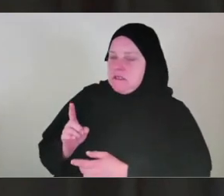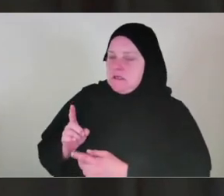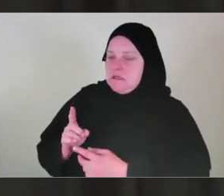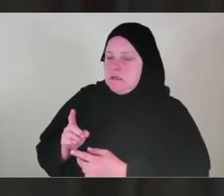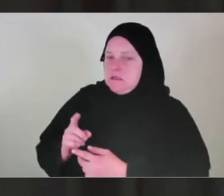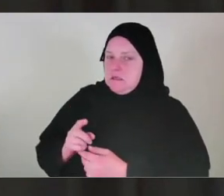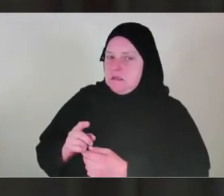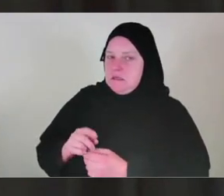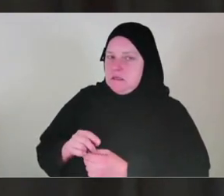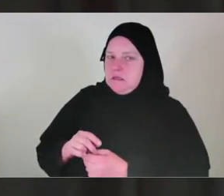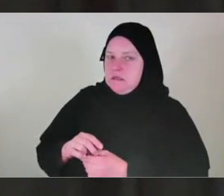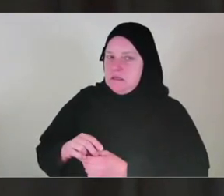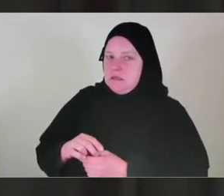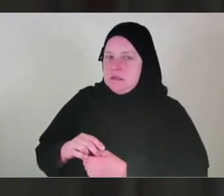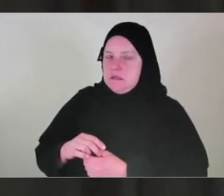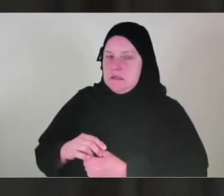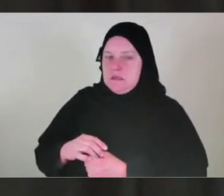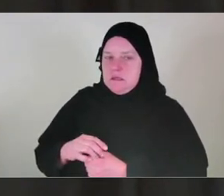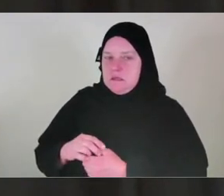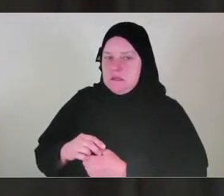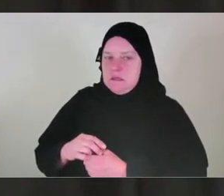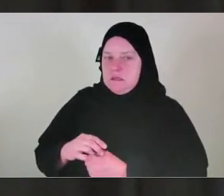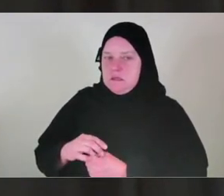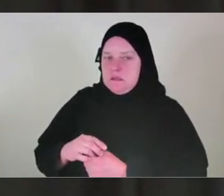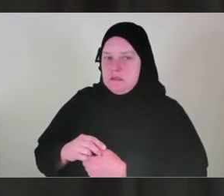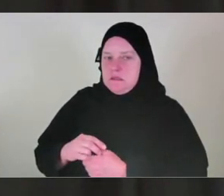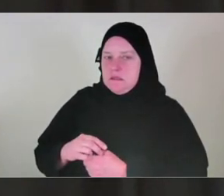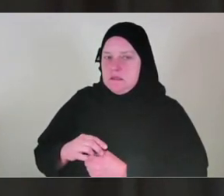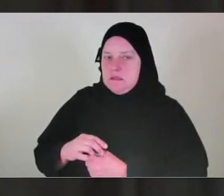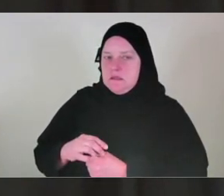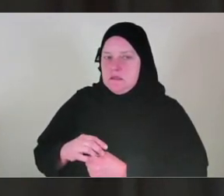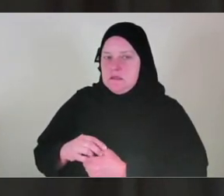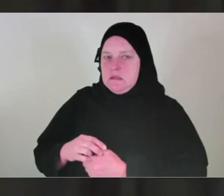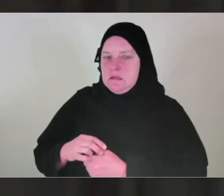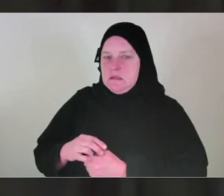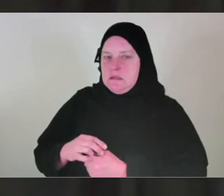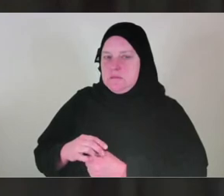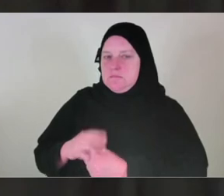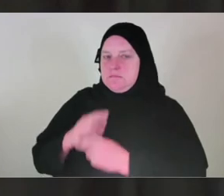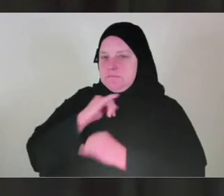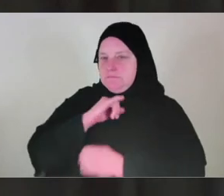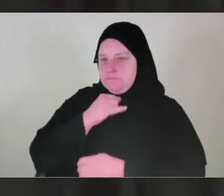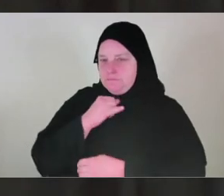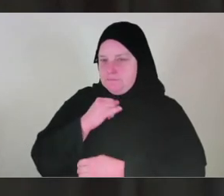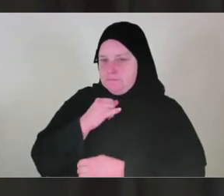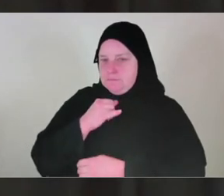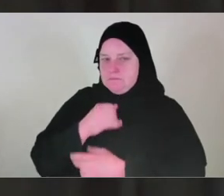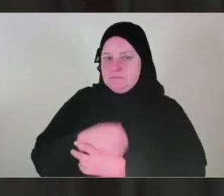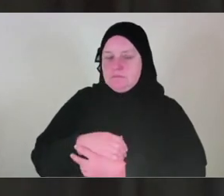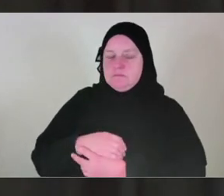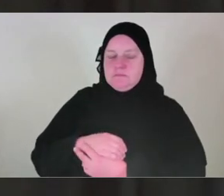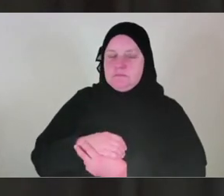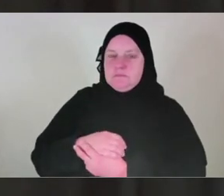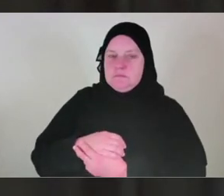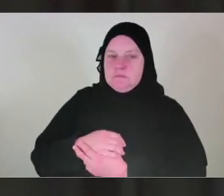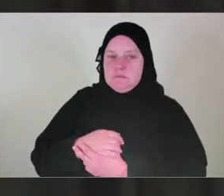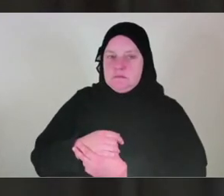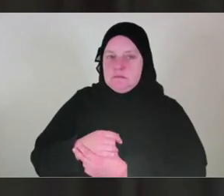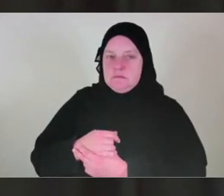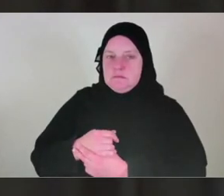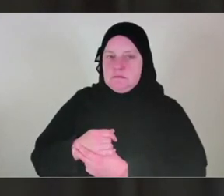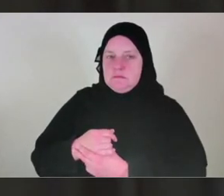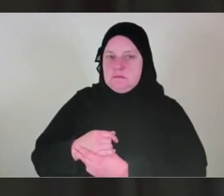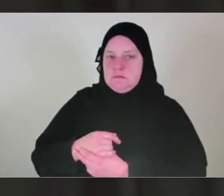He says, إِنَّمَا أُرْزَقُ وَلَدًا وَاحِدًا وَهُوَ يَرِثُنِي. He said, I will have